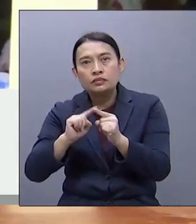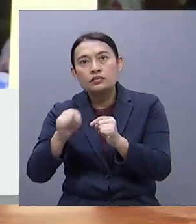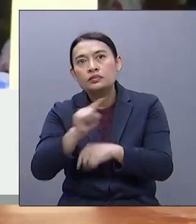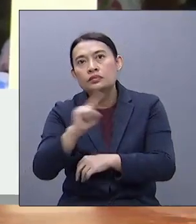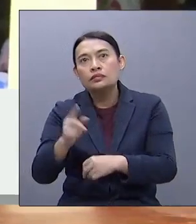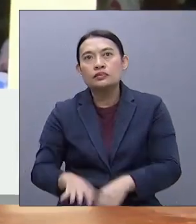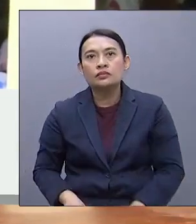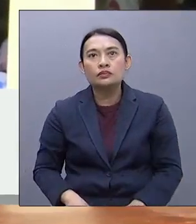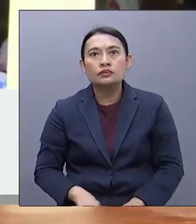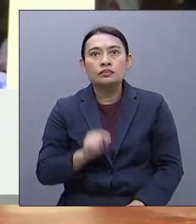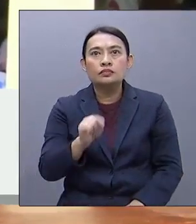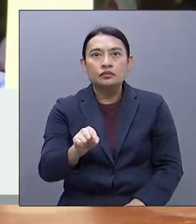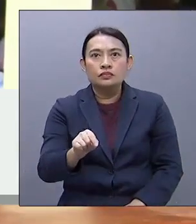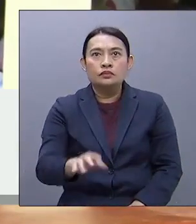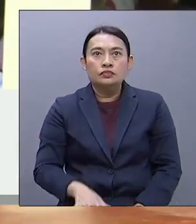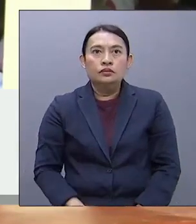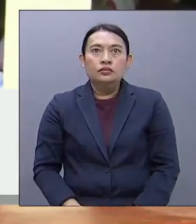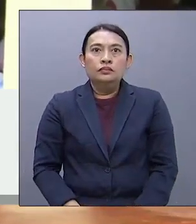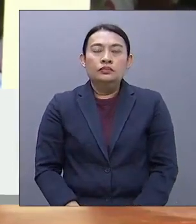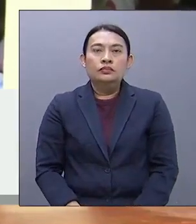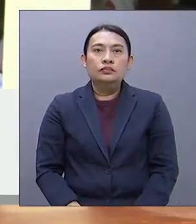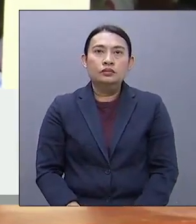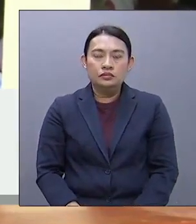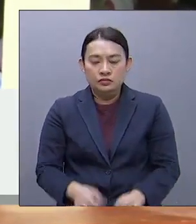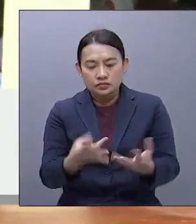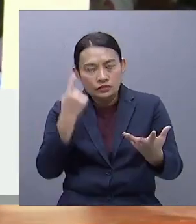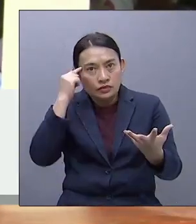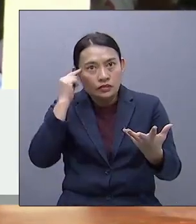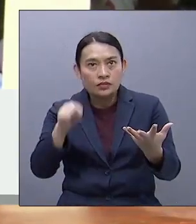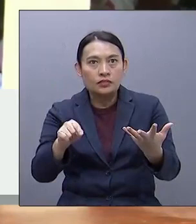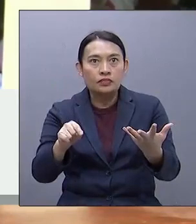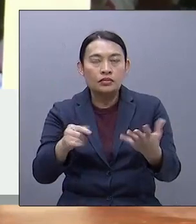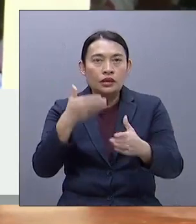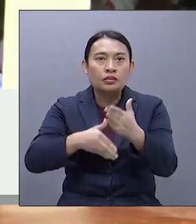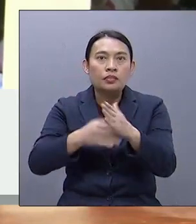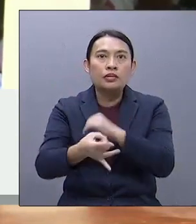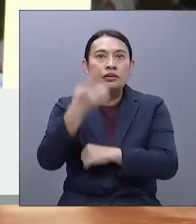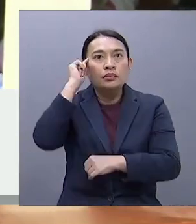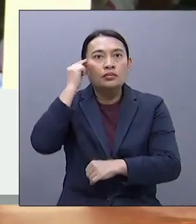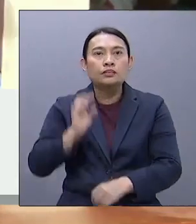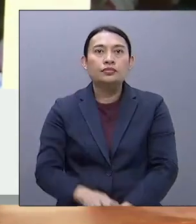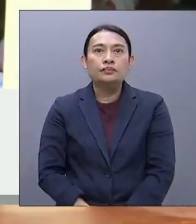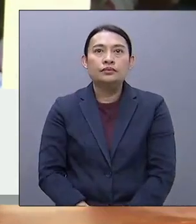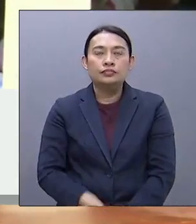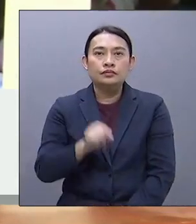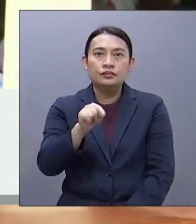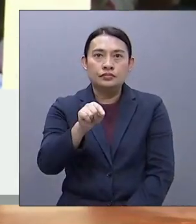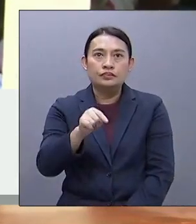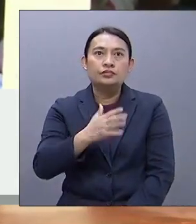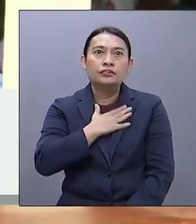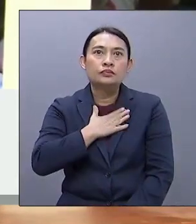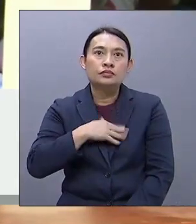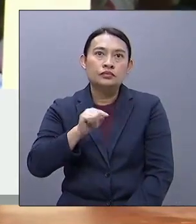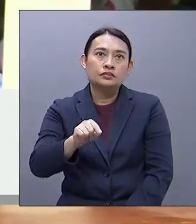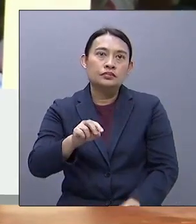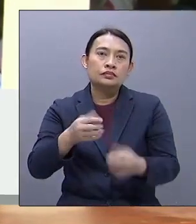เดี๋ยวนี้จะมาเปิดจ้างในหัวแหวนนะบ่ต้องใครนะก่อนต้องไปโฆษณาเรื่องเปิดอ่ะ